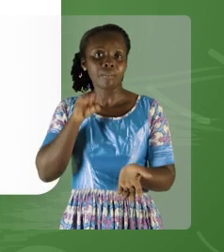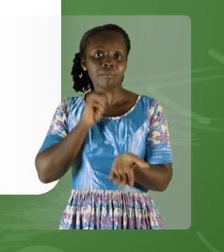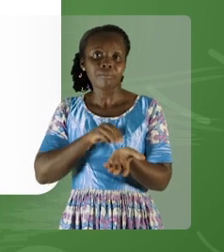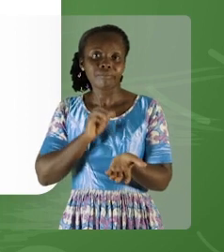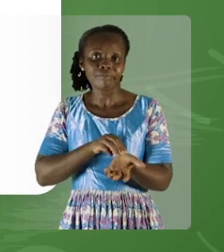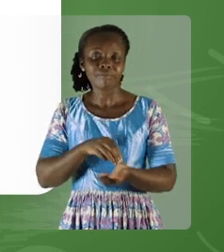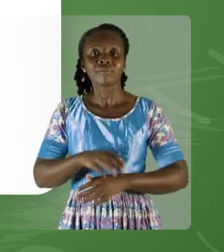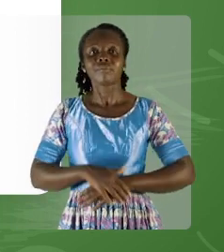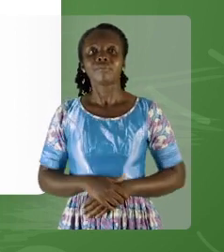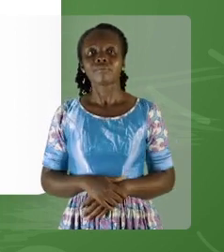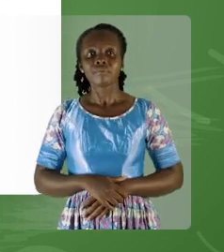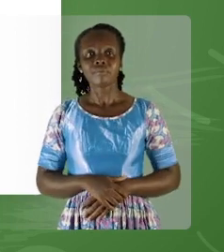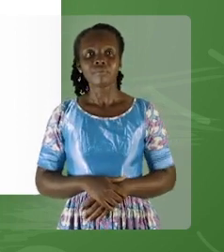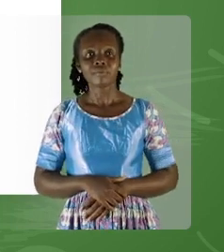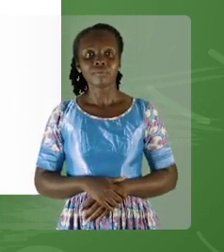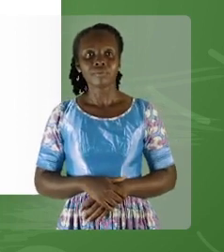le médecin.